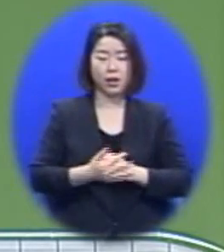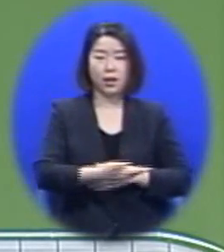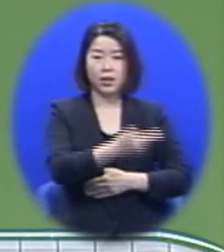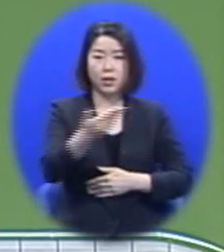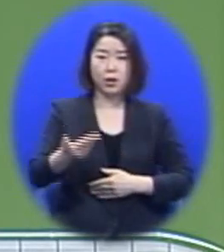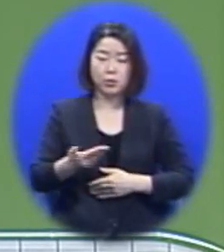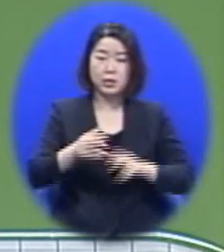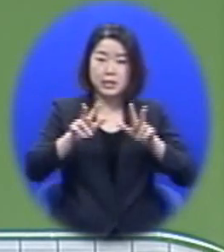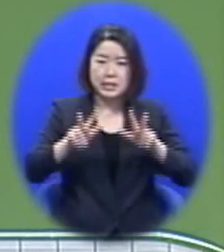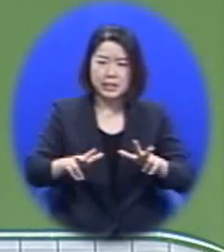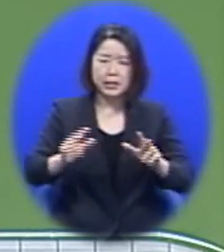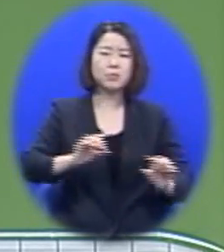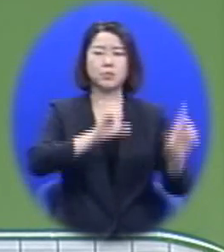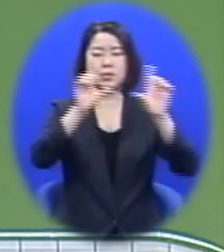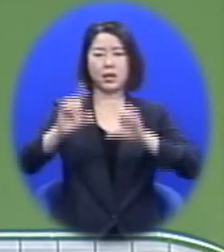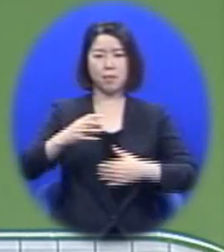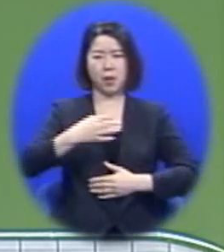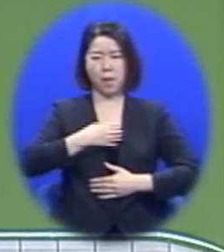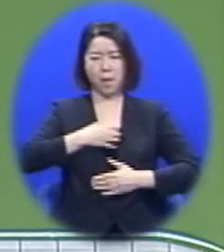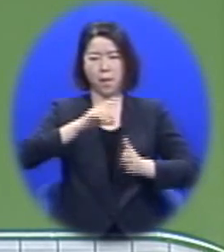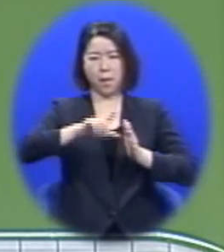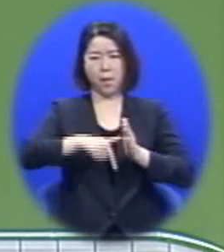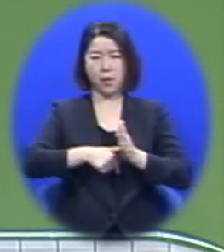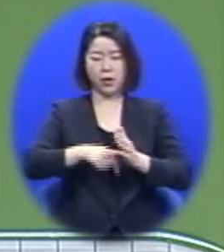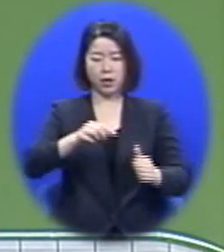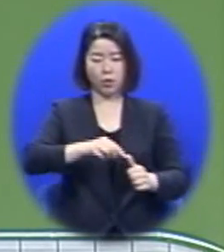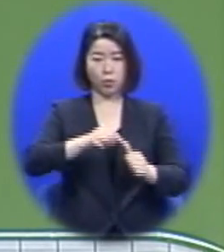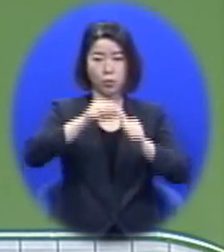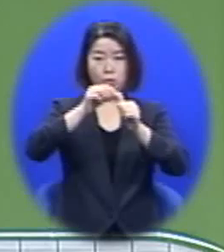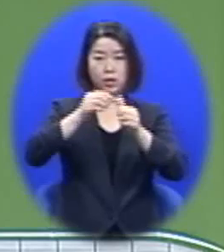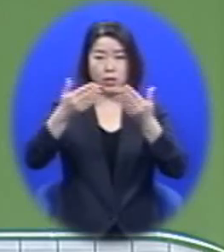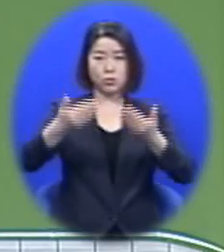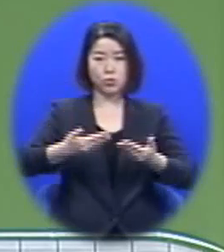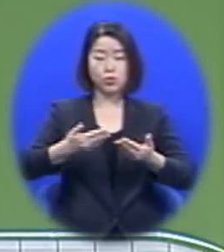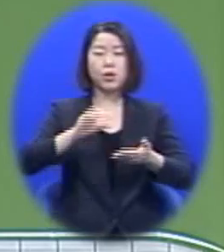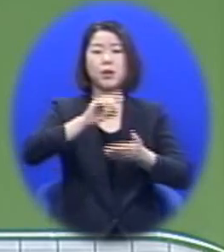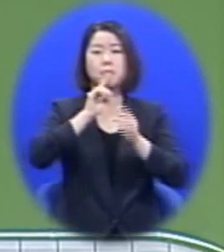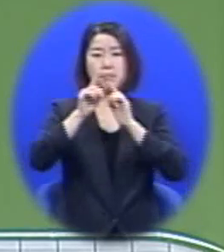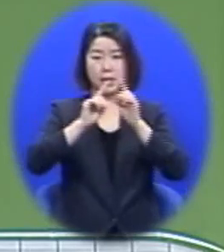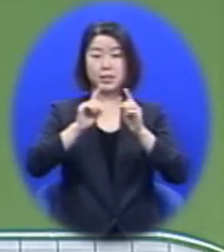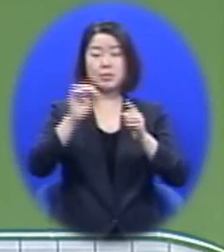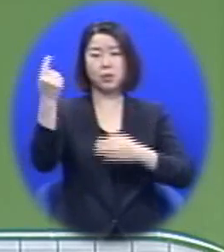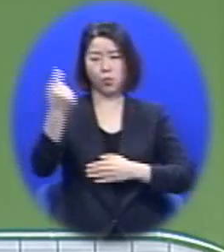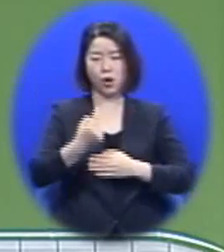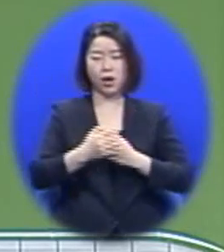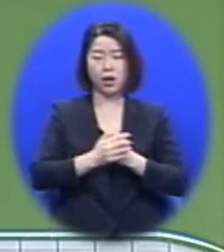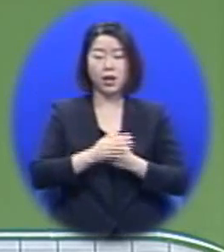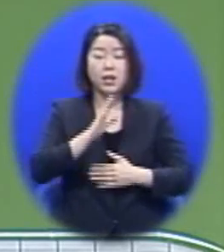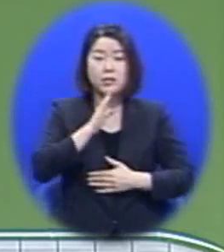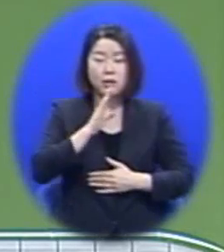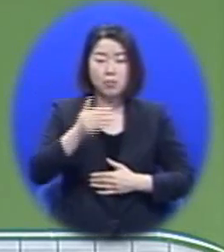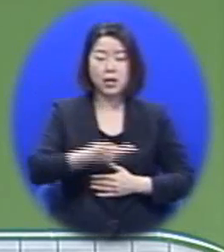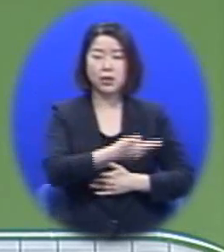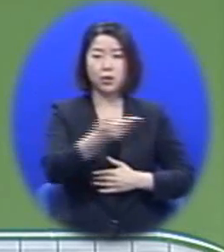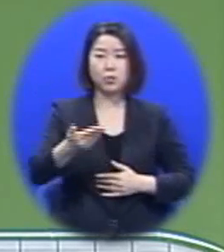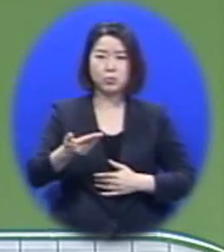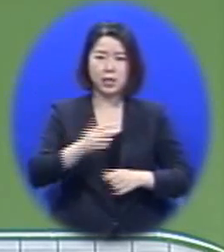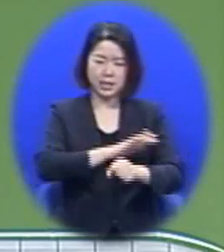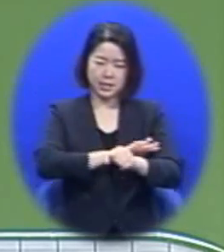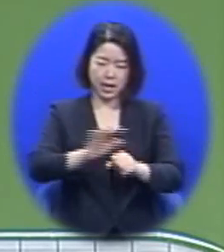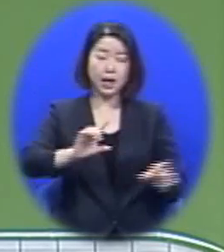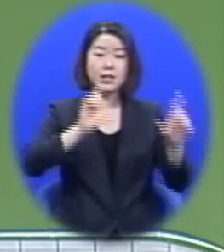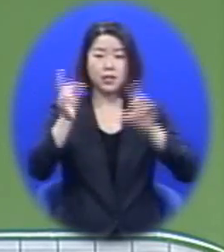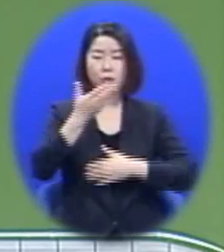여러분의 지금 삶의 위기를 건져낼 말씀이 들어옵니다. 여러분이 정말 잘 살고 복되게 살 수 있는 그